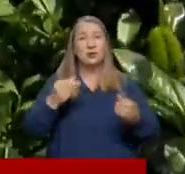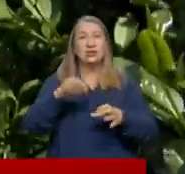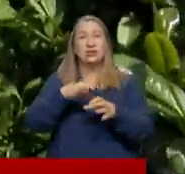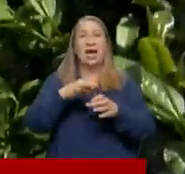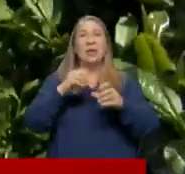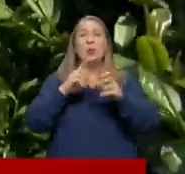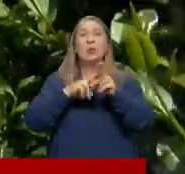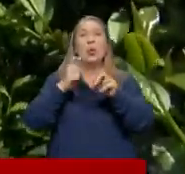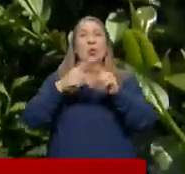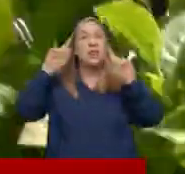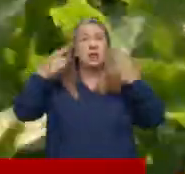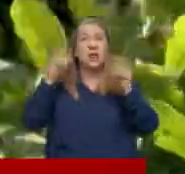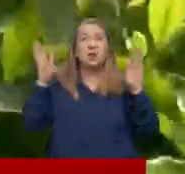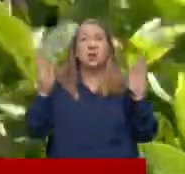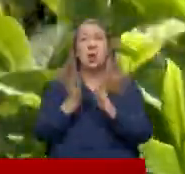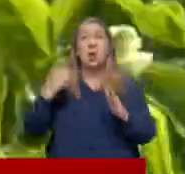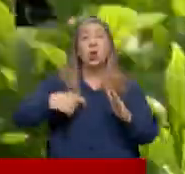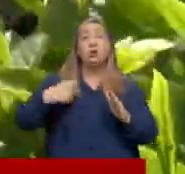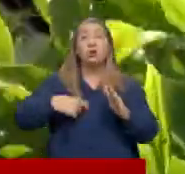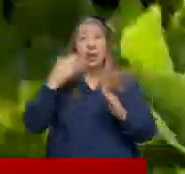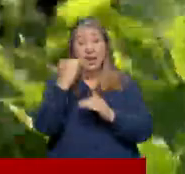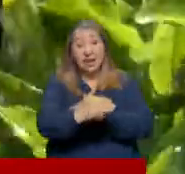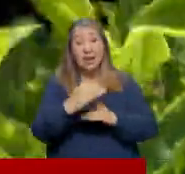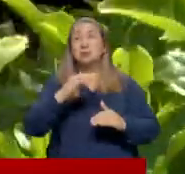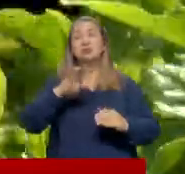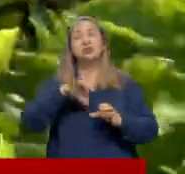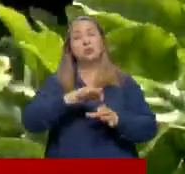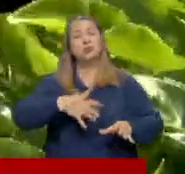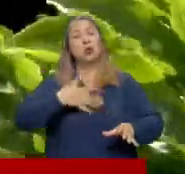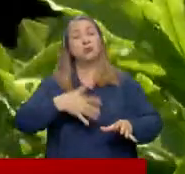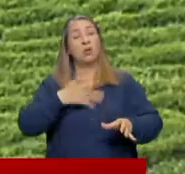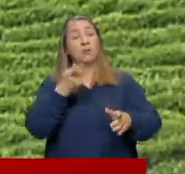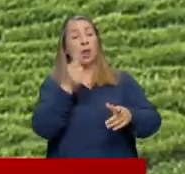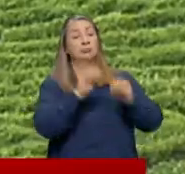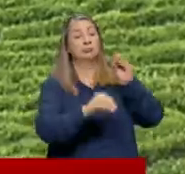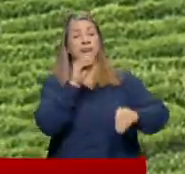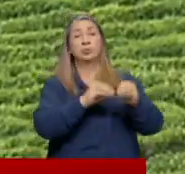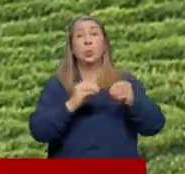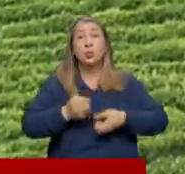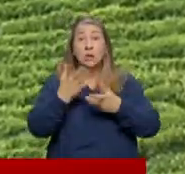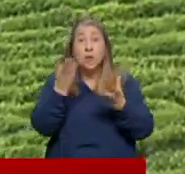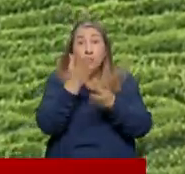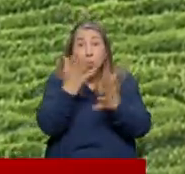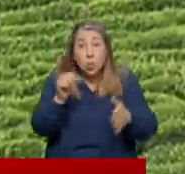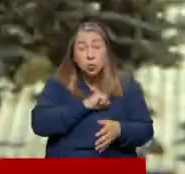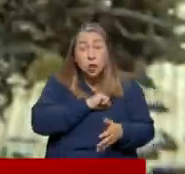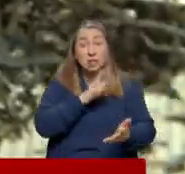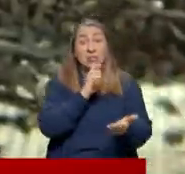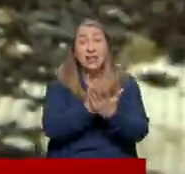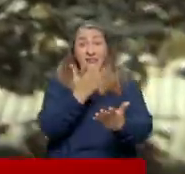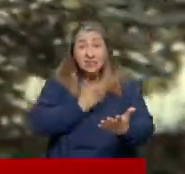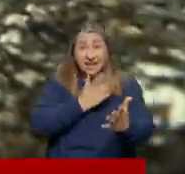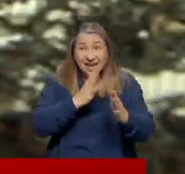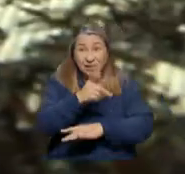olan Çaykur yetkileri de kısıtlanacak özel sektörün çay üretiminde hâkimiyetinin artması üreticinin en büyük korkusu uydu teklif